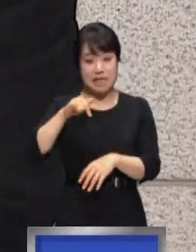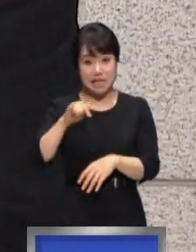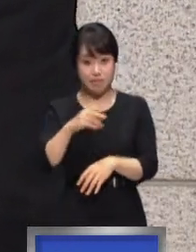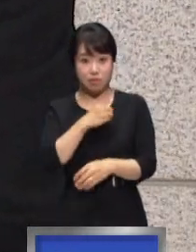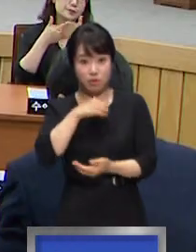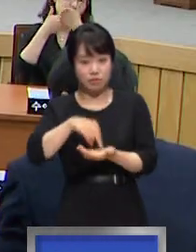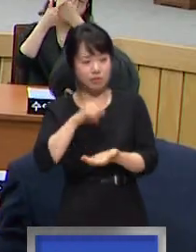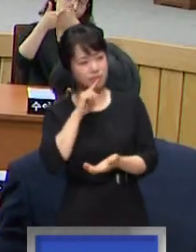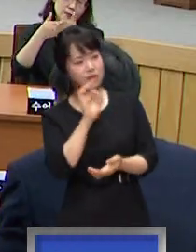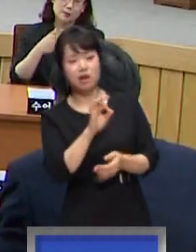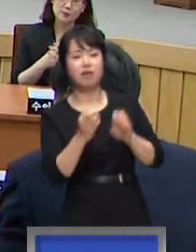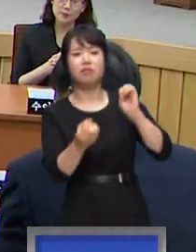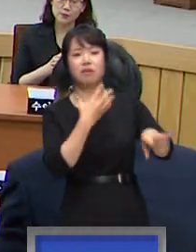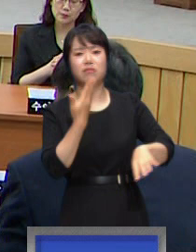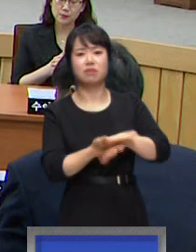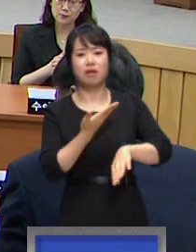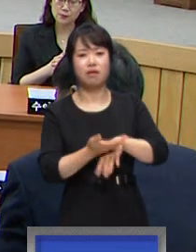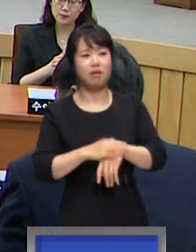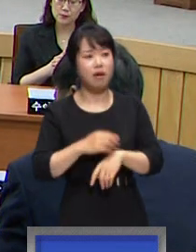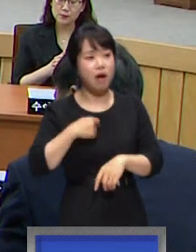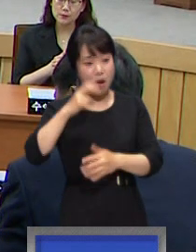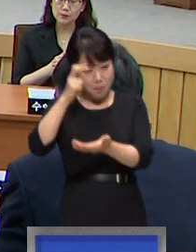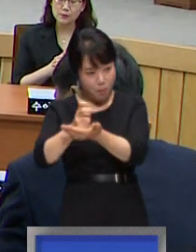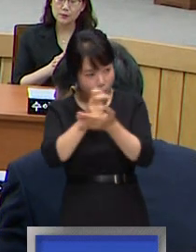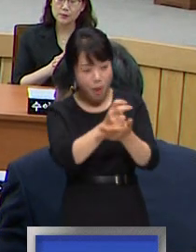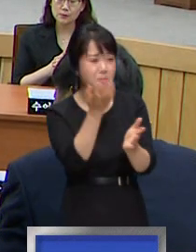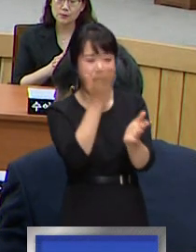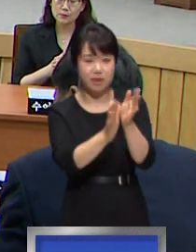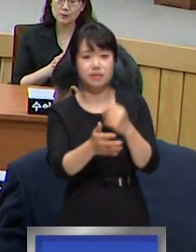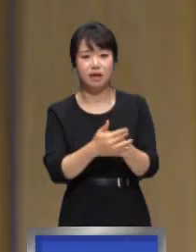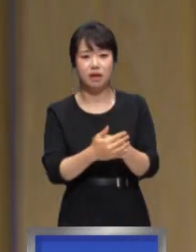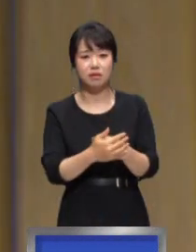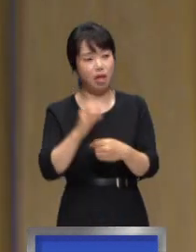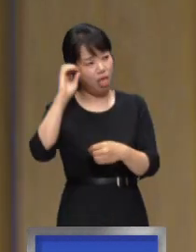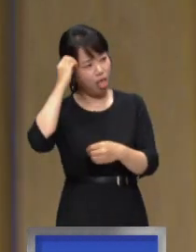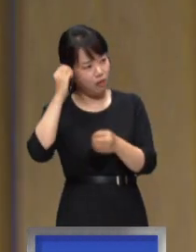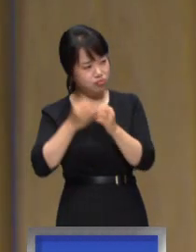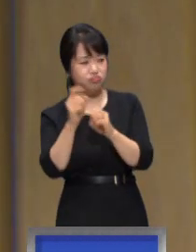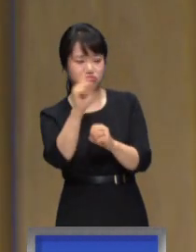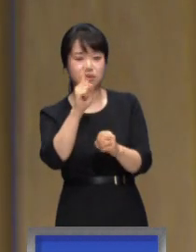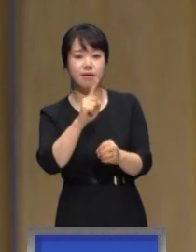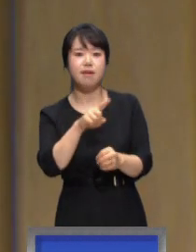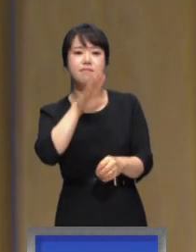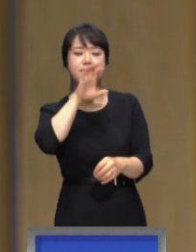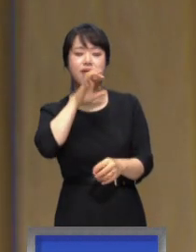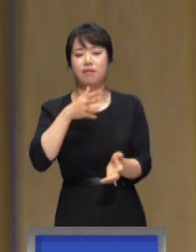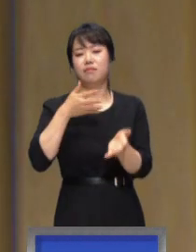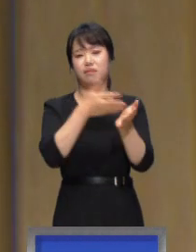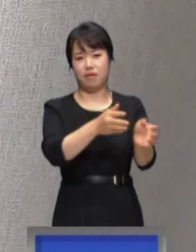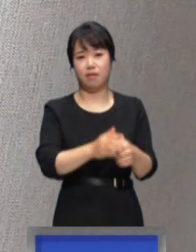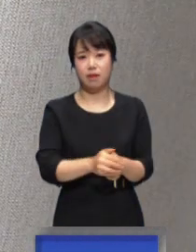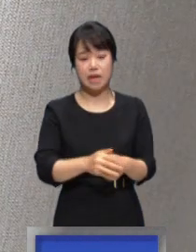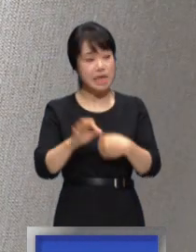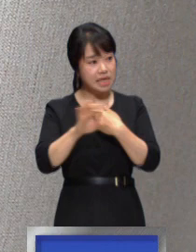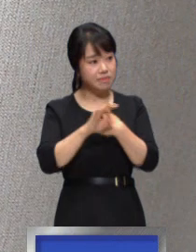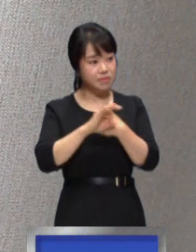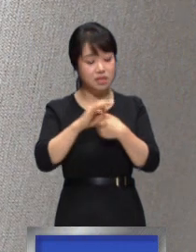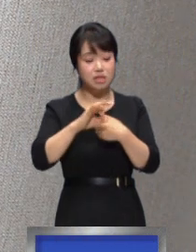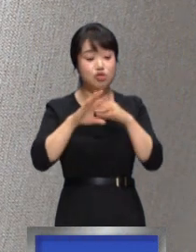다릅니다. 법에도 없는 잣대를 적용하고 있다고 김 의원의 변호인 측은 지적했습니다. 휴직 명령에